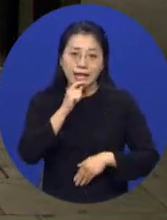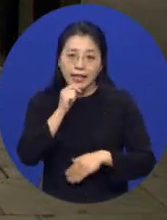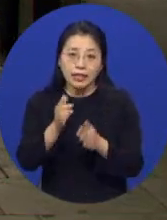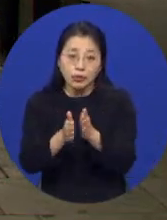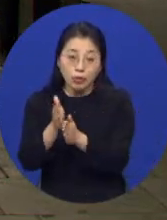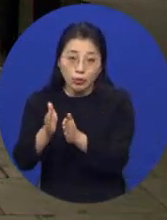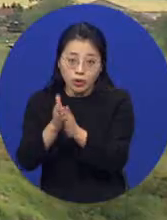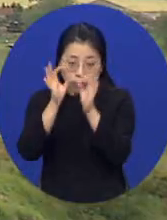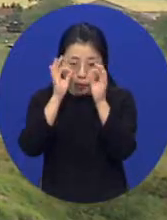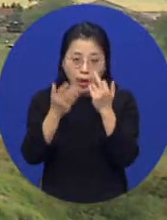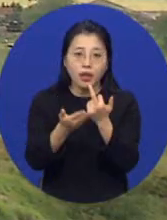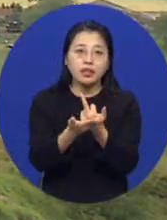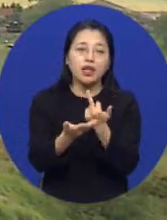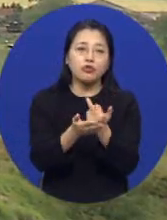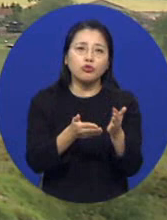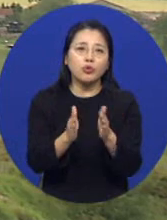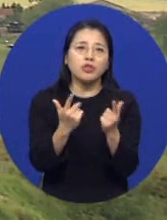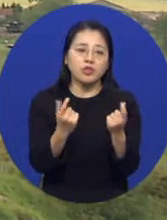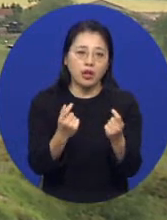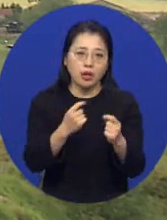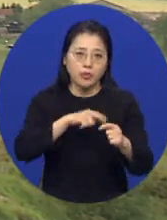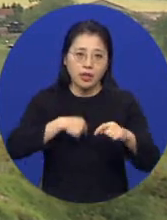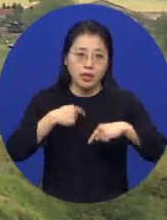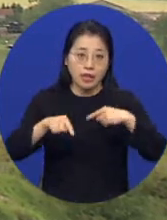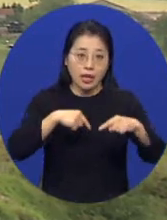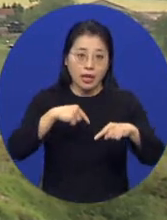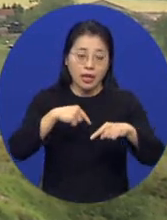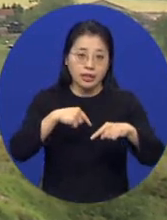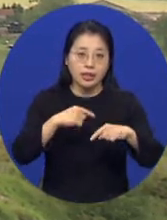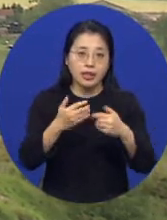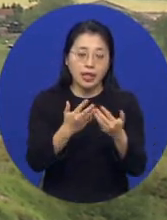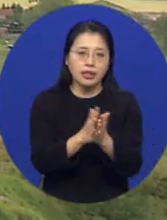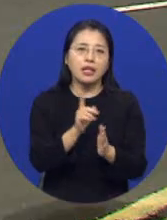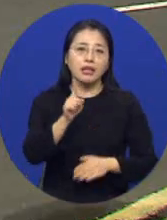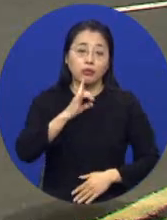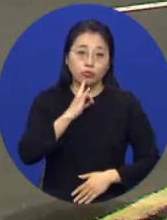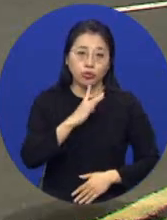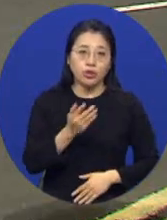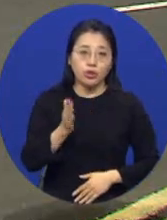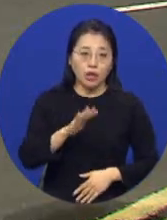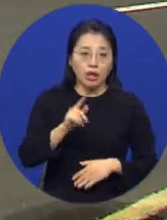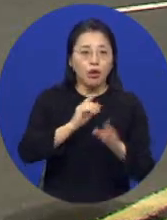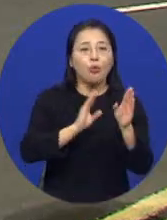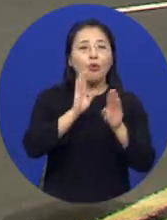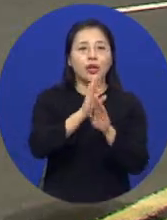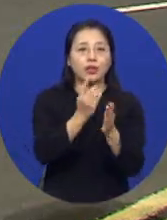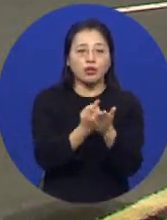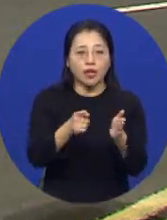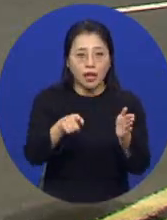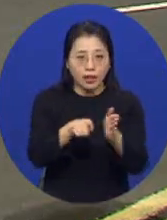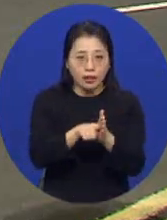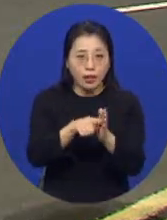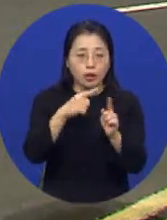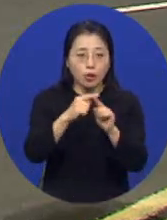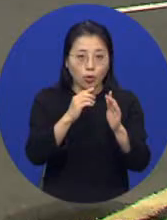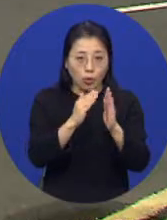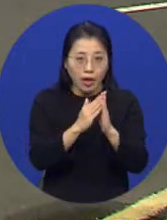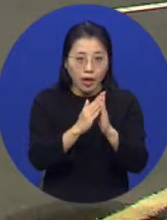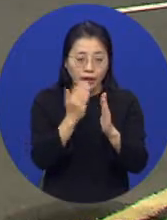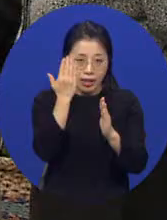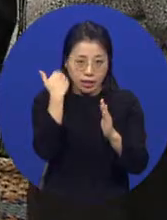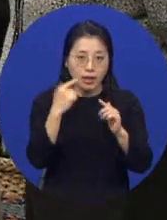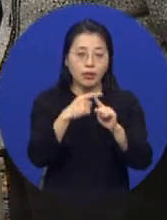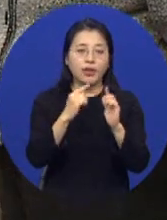하나밖에 없습니다이를 보완하기 위해 중세시대 교회 교구에서 출발한 주민자치조직인 페리쉬를 두고